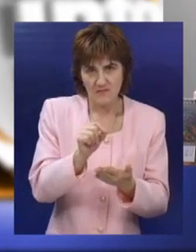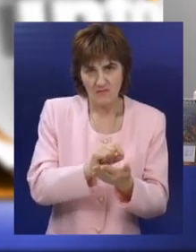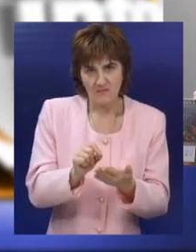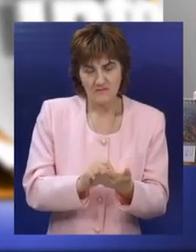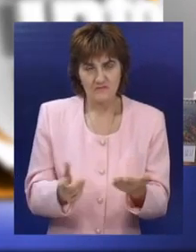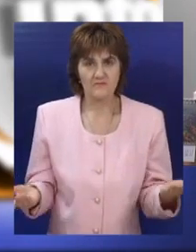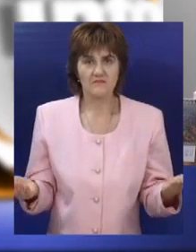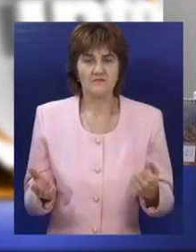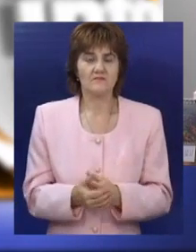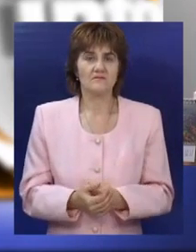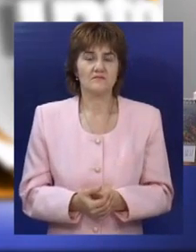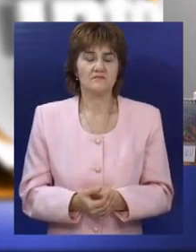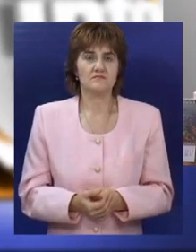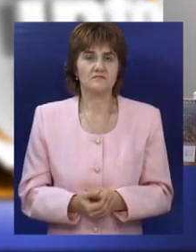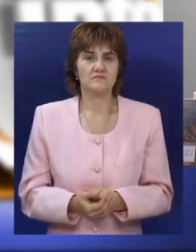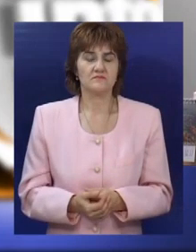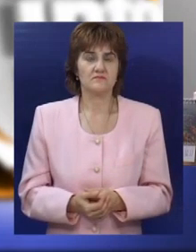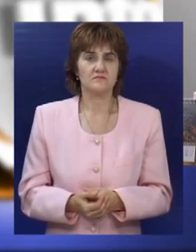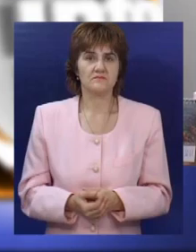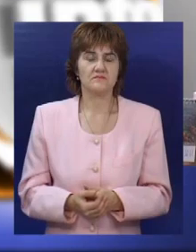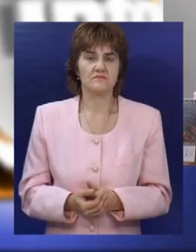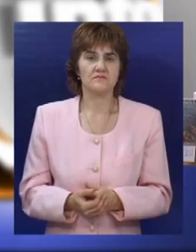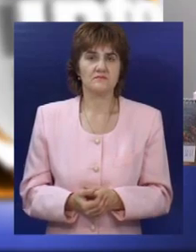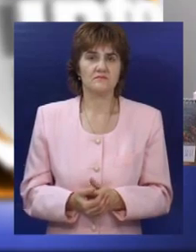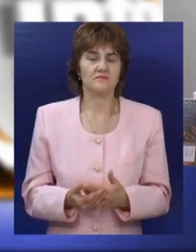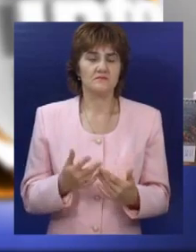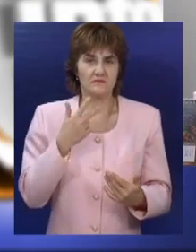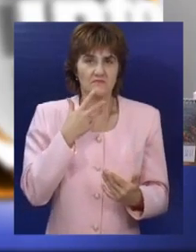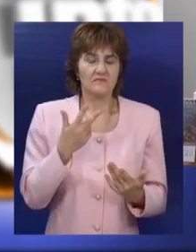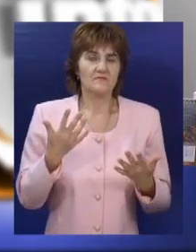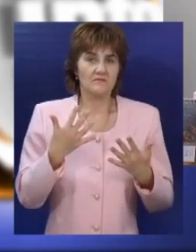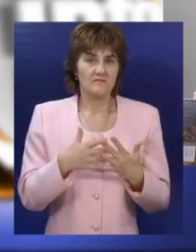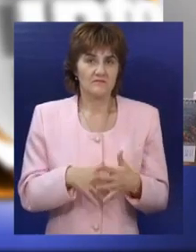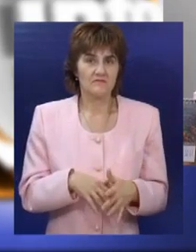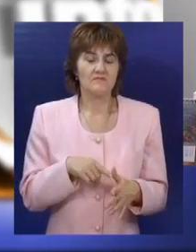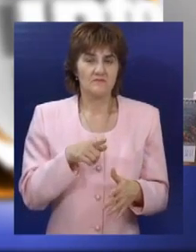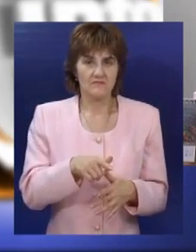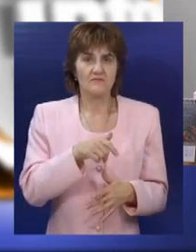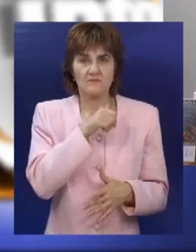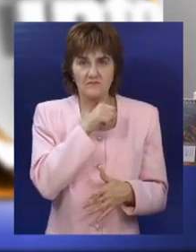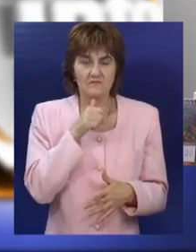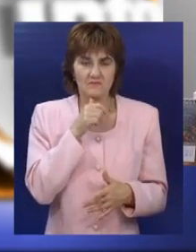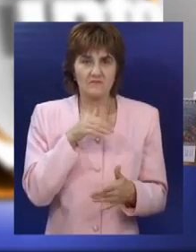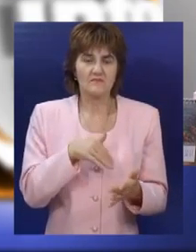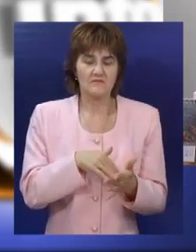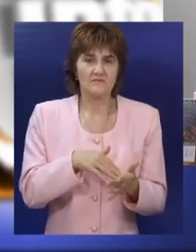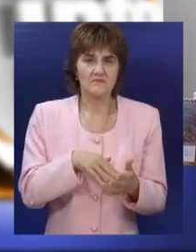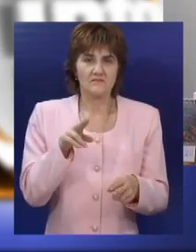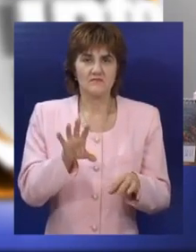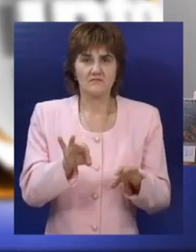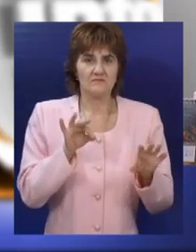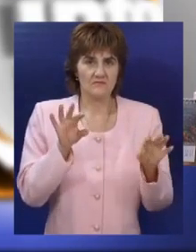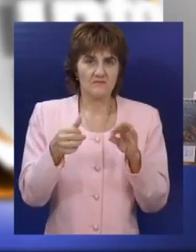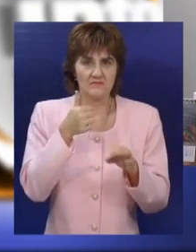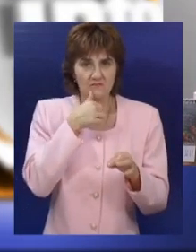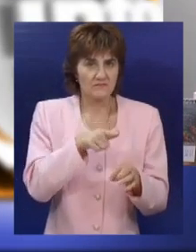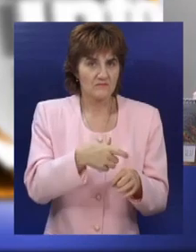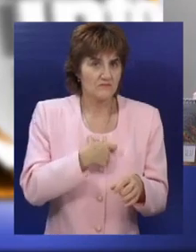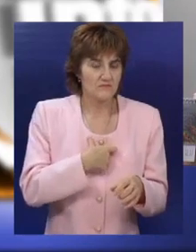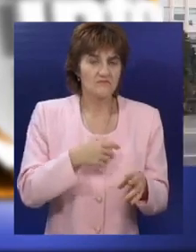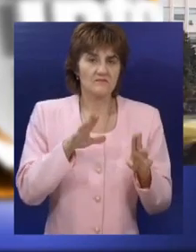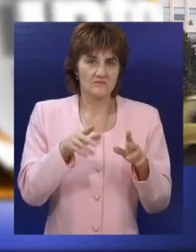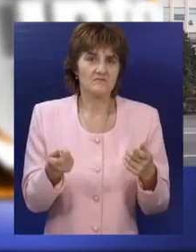to ovako zovemo u šali, mašna tašna preduzeće, tako da takve zaista treba ukloniti iz